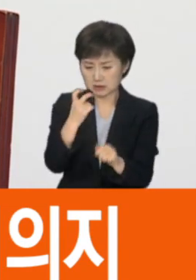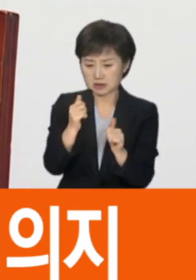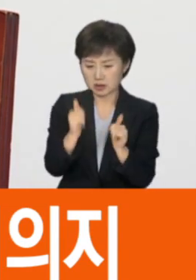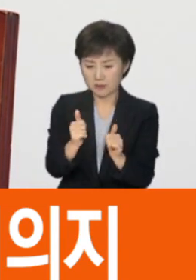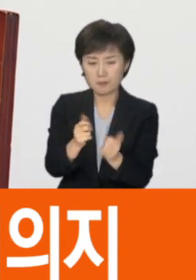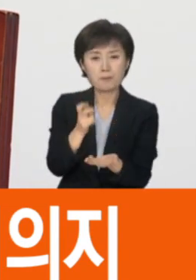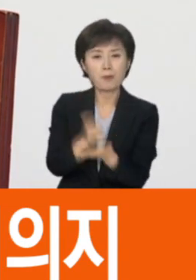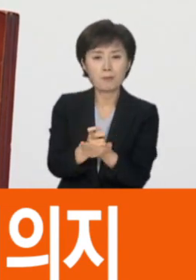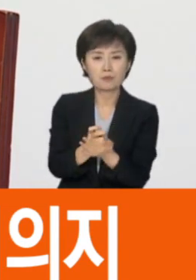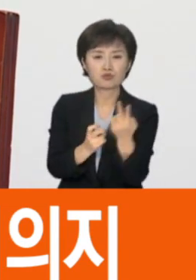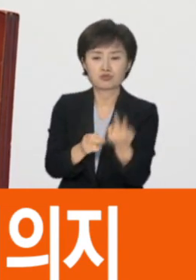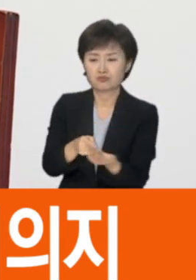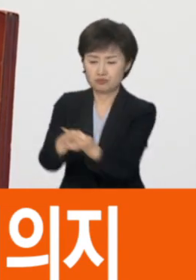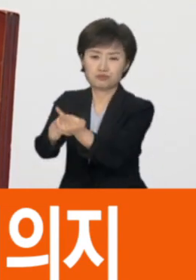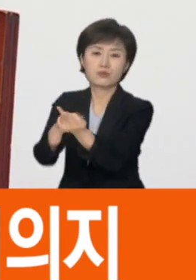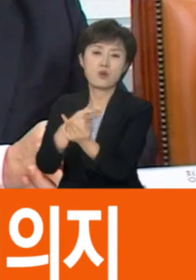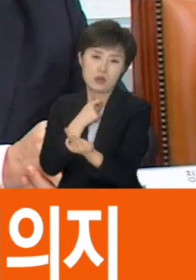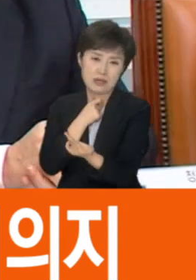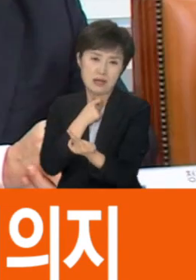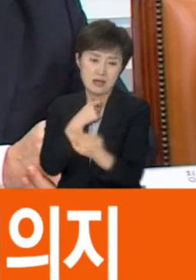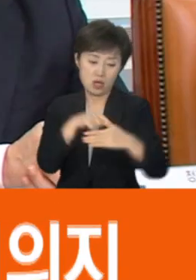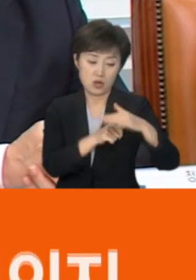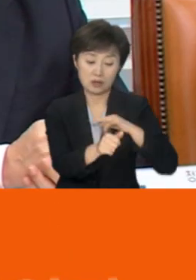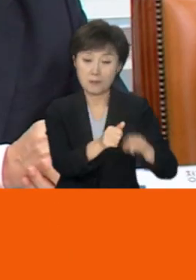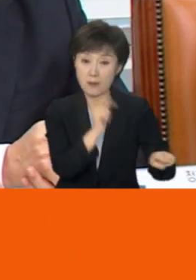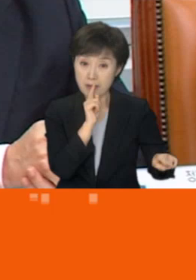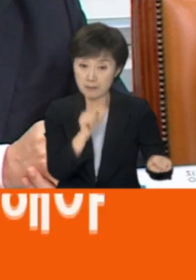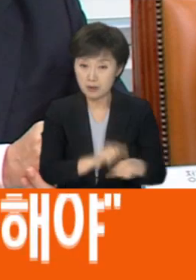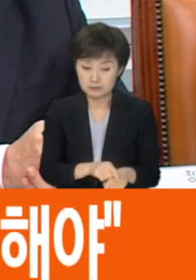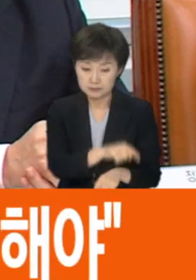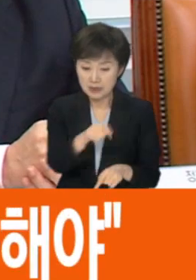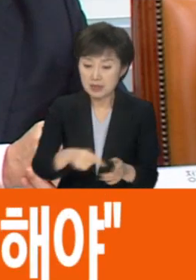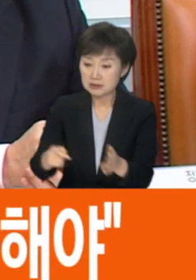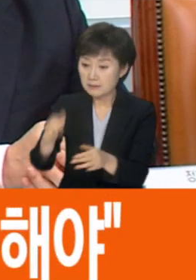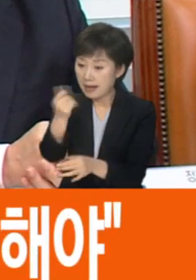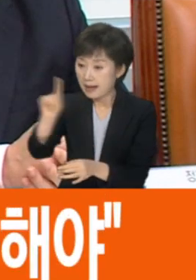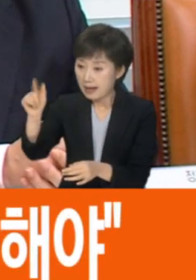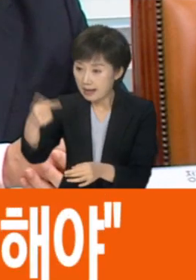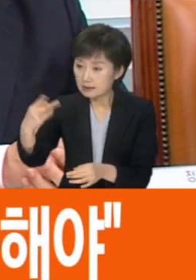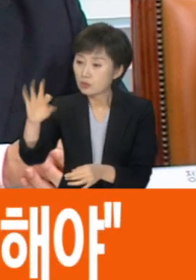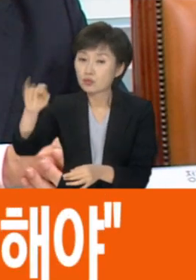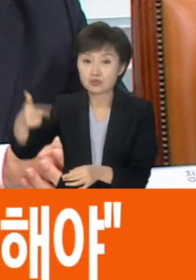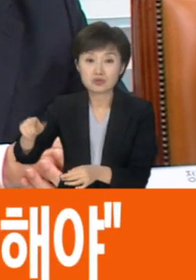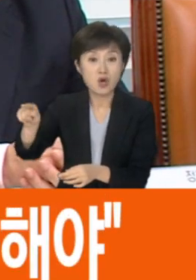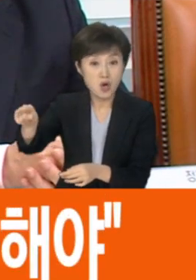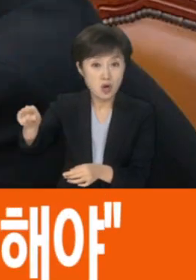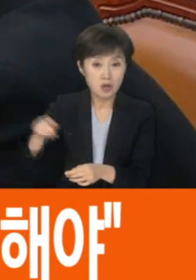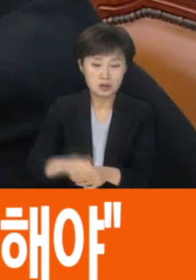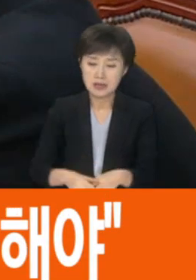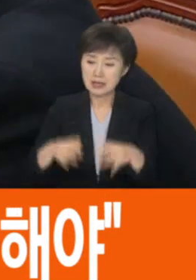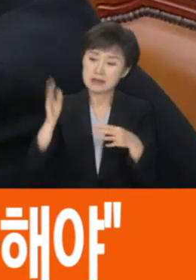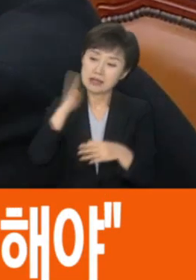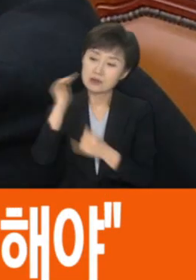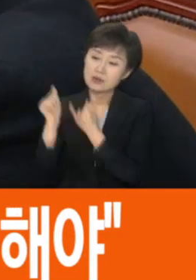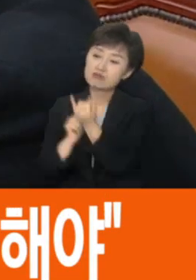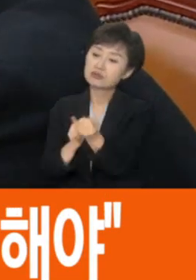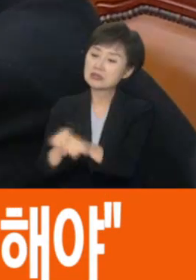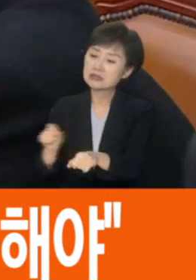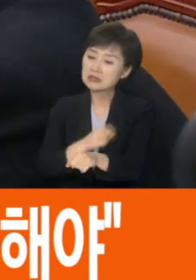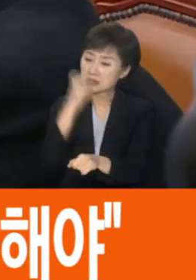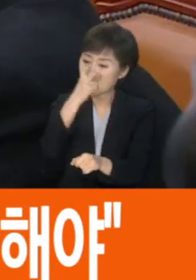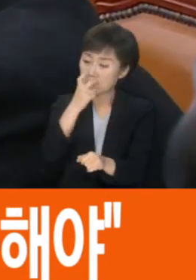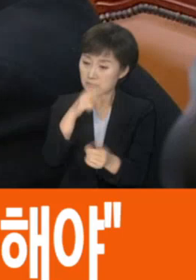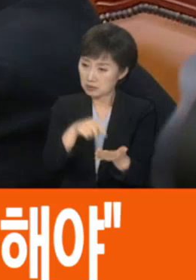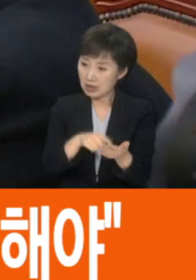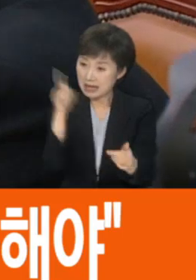처리를 벼르고 있는 상황인데요. 홍익표 원내대표는 비대위원장으로 지명된 한동훈 전 장관이 김건희 특검법을